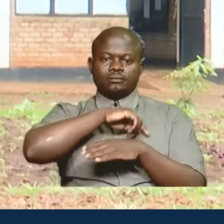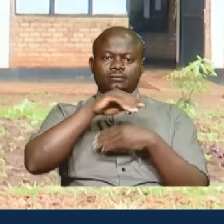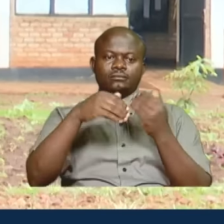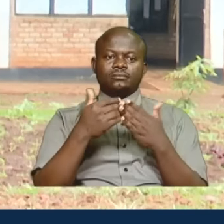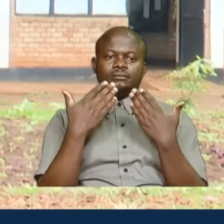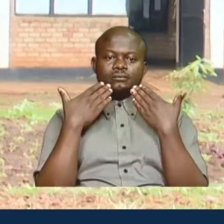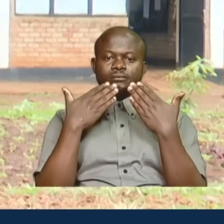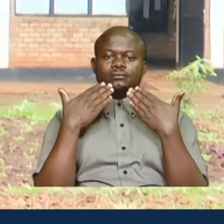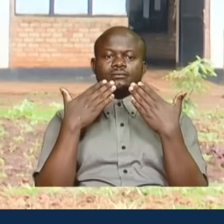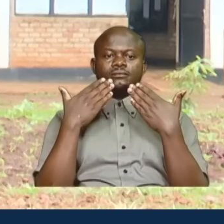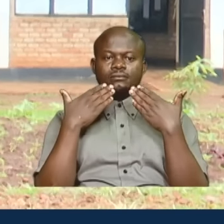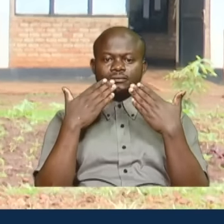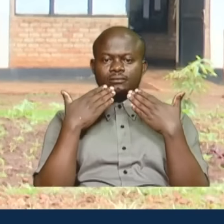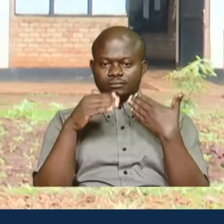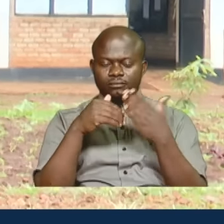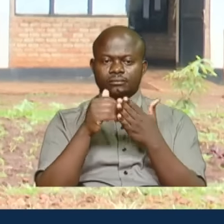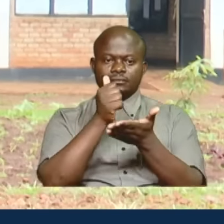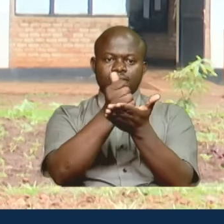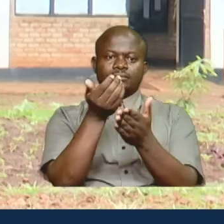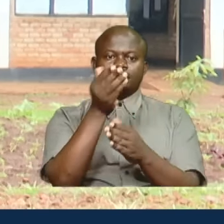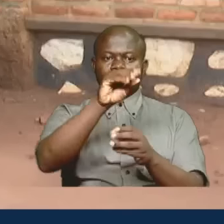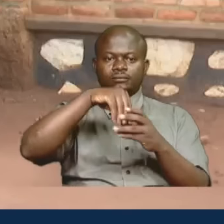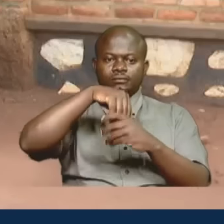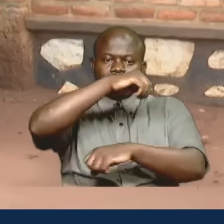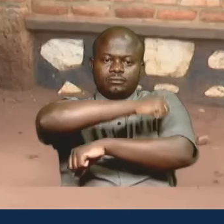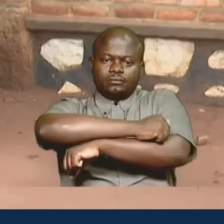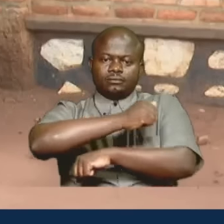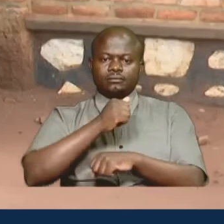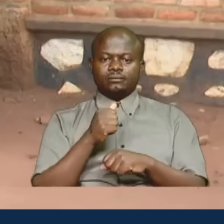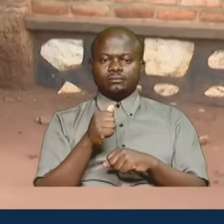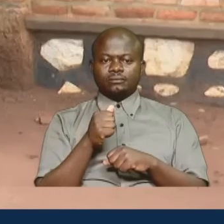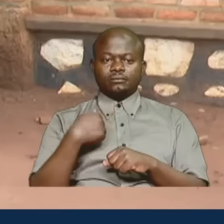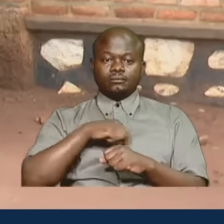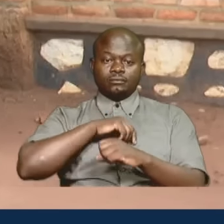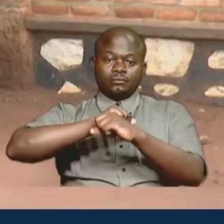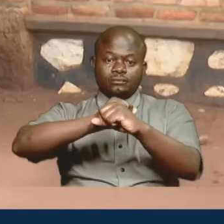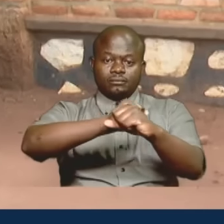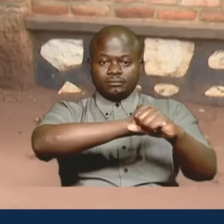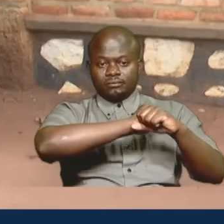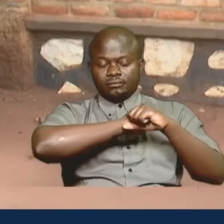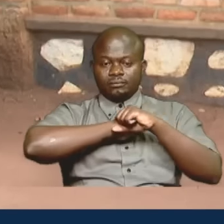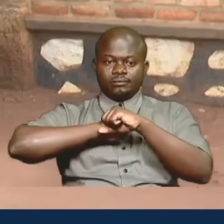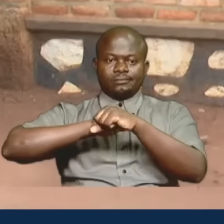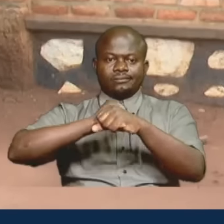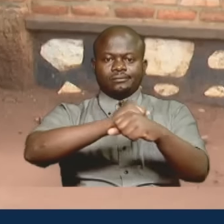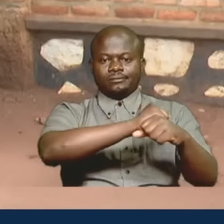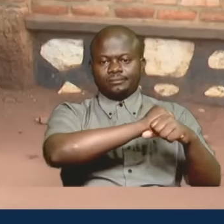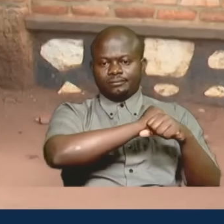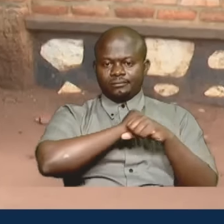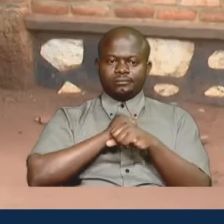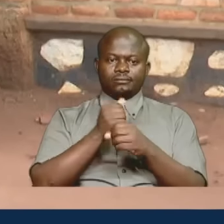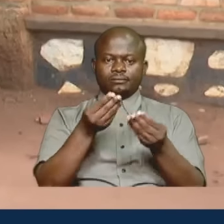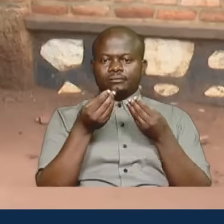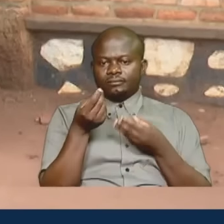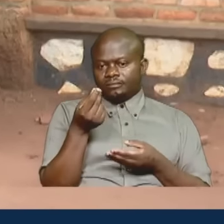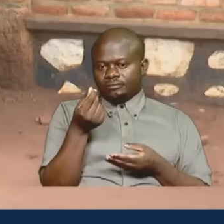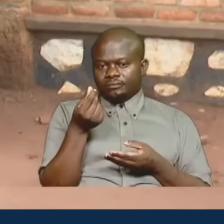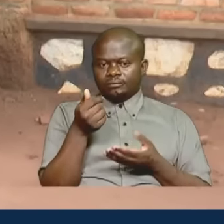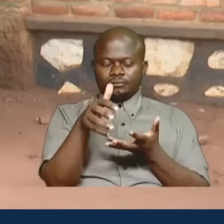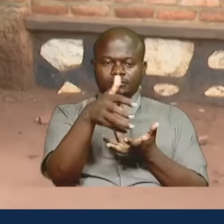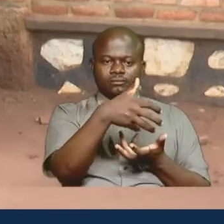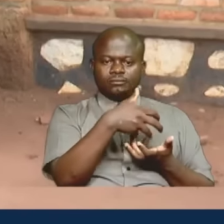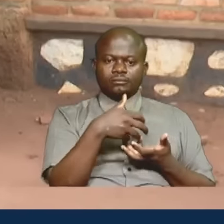ndashimira abayobozi bafashije kugaruka ku ishuri nyine. Najyaga kurinda inyoni mu muceri nyine bakampa amafaranga